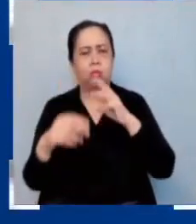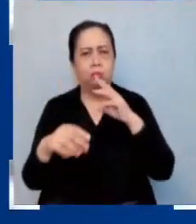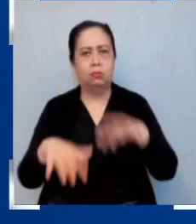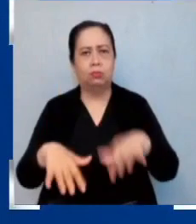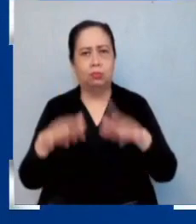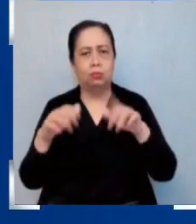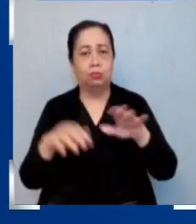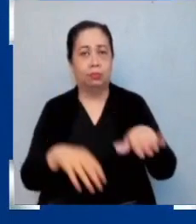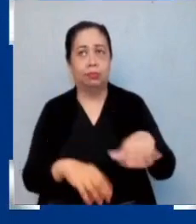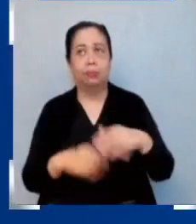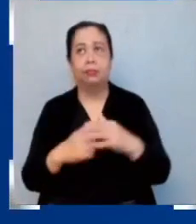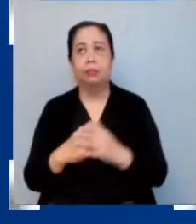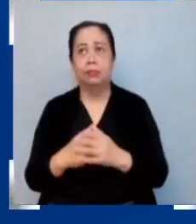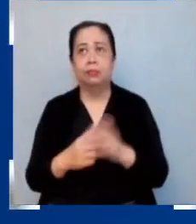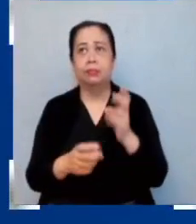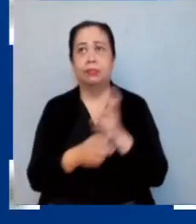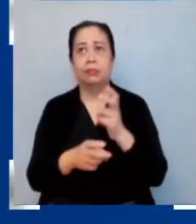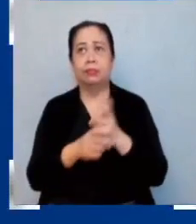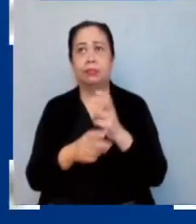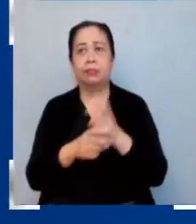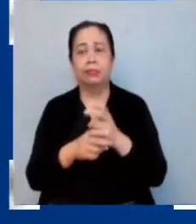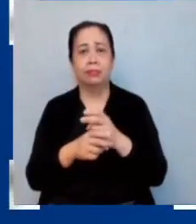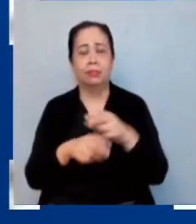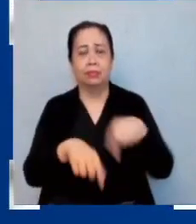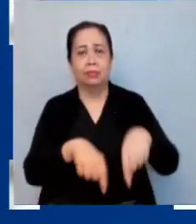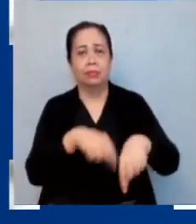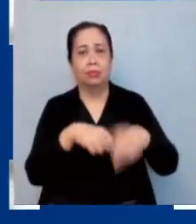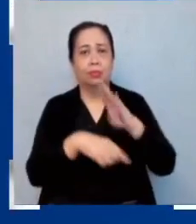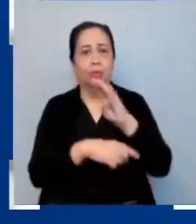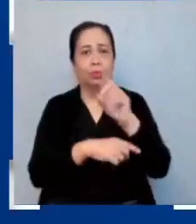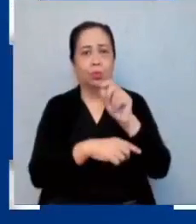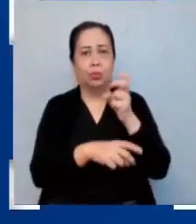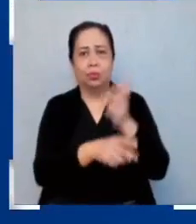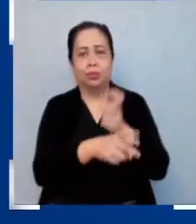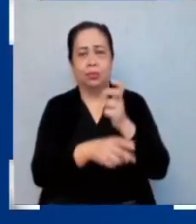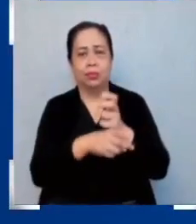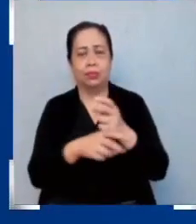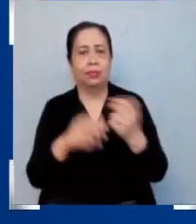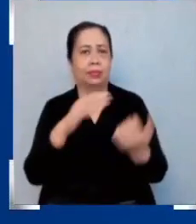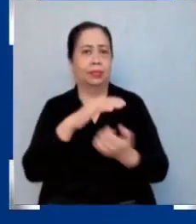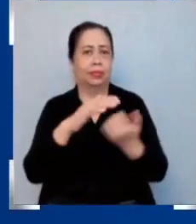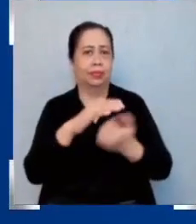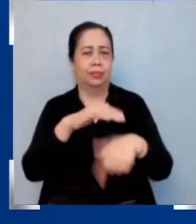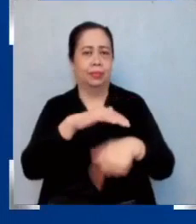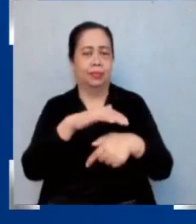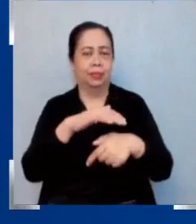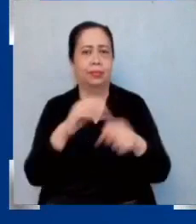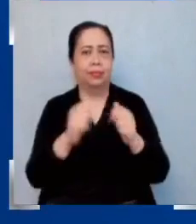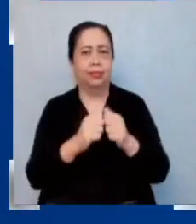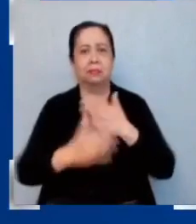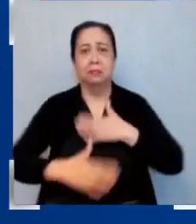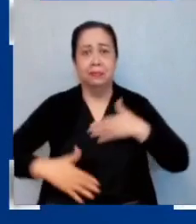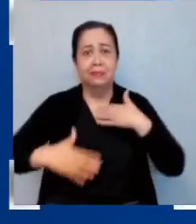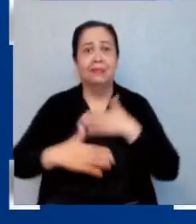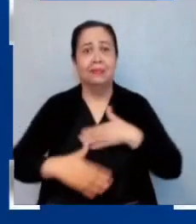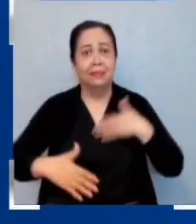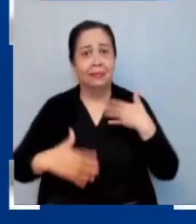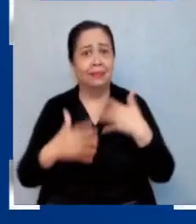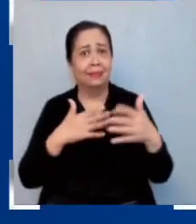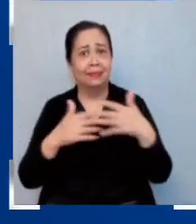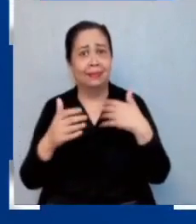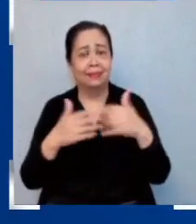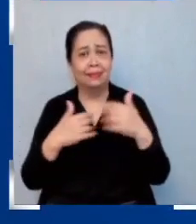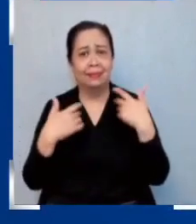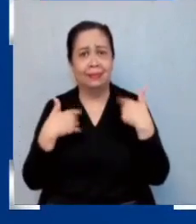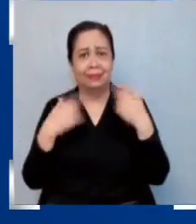ito, nahirapang isuot ang bota. Habang ang grade school student na ito naman, nag-enjoy pa raw kahit may kaakibat na banta